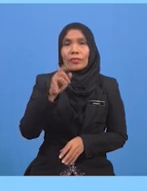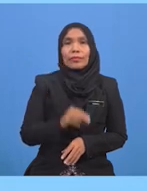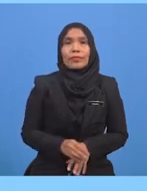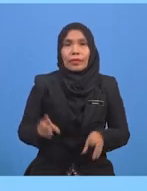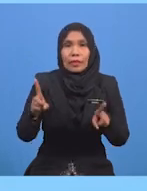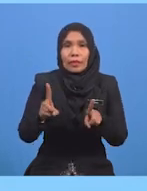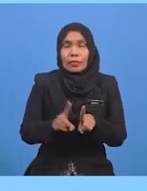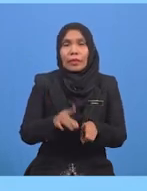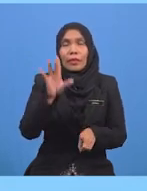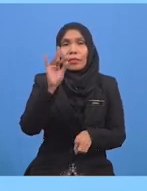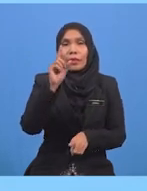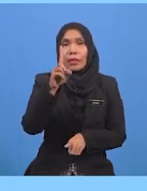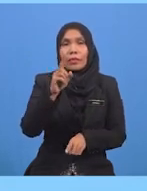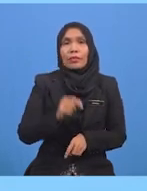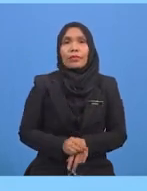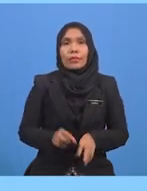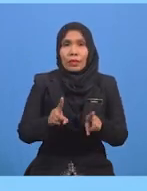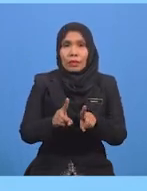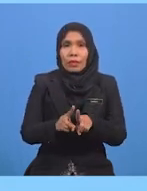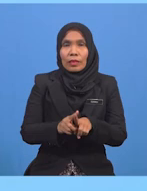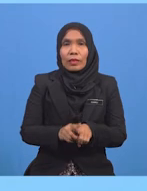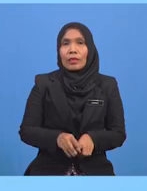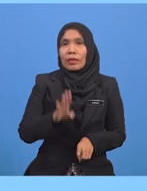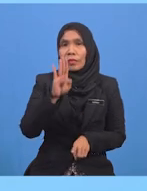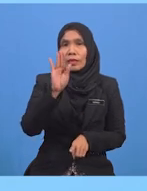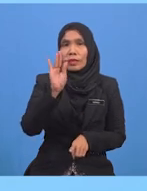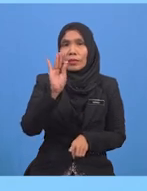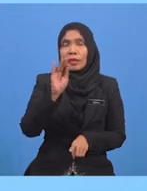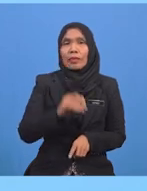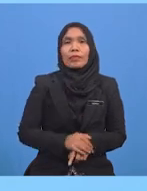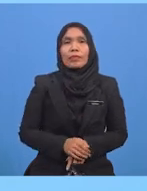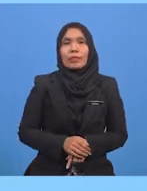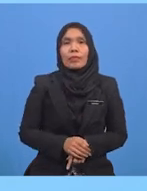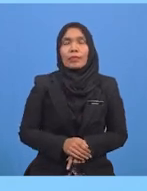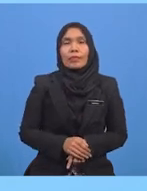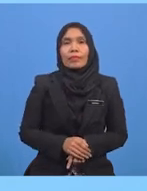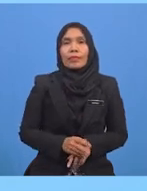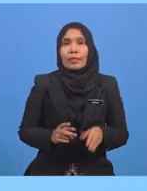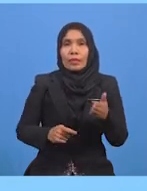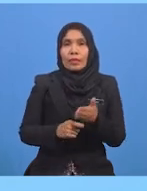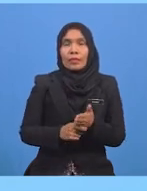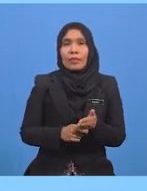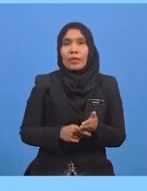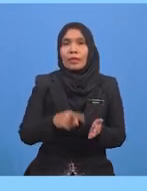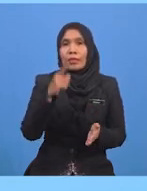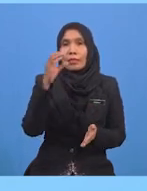81 sama dengan 49 tambah 100